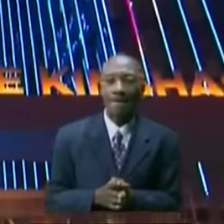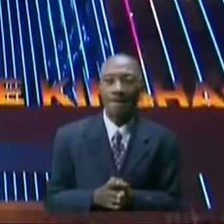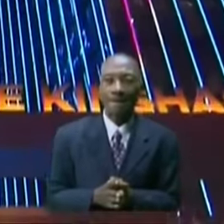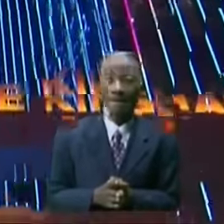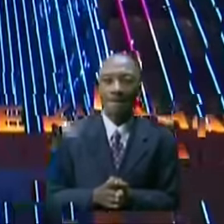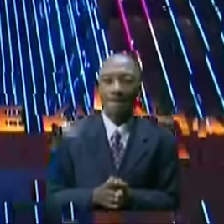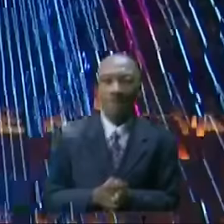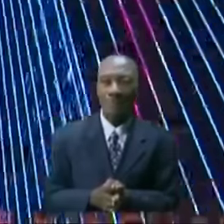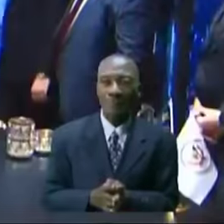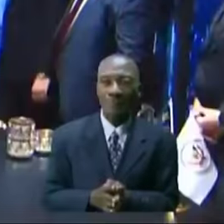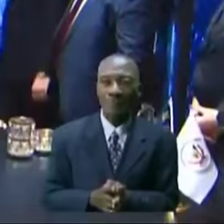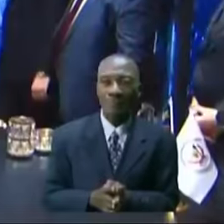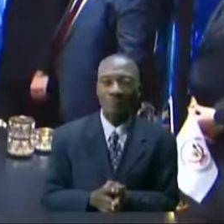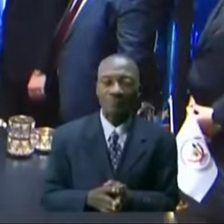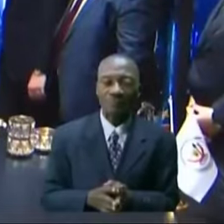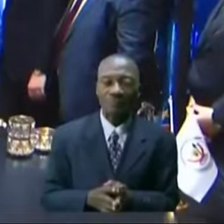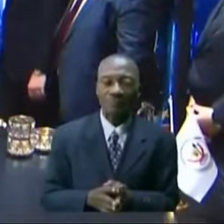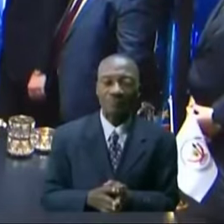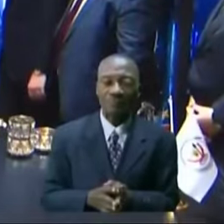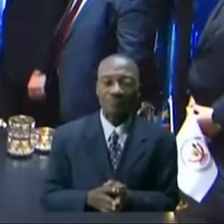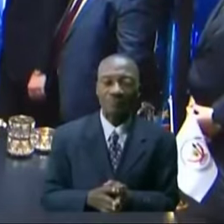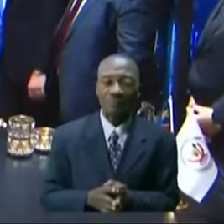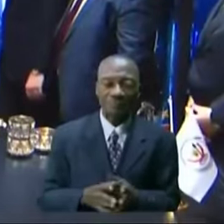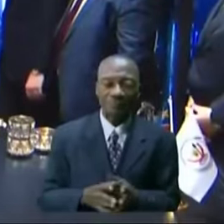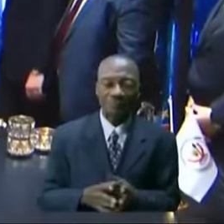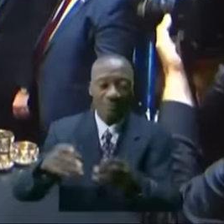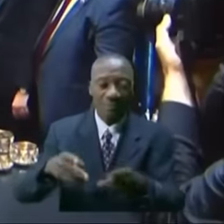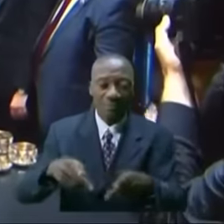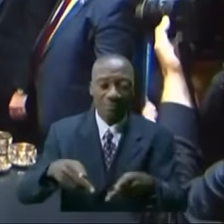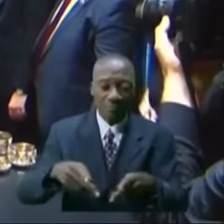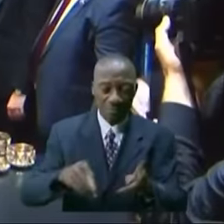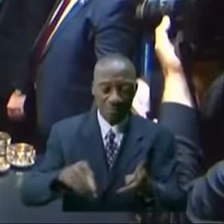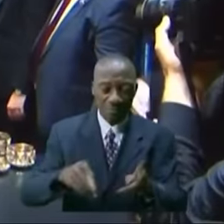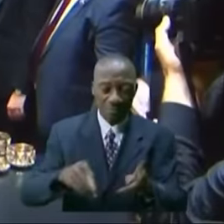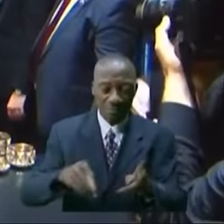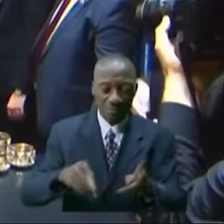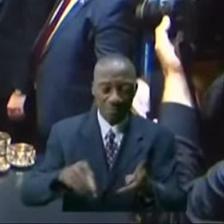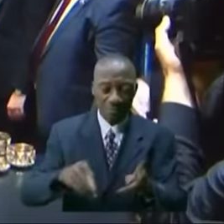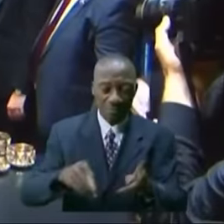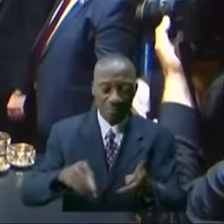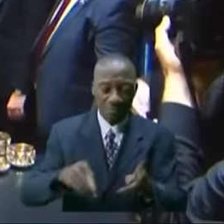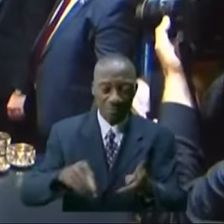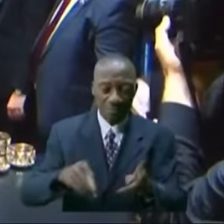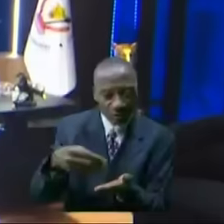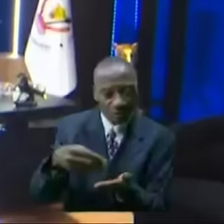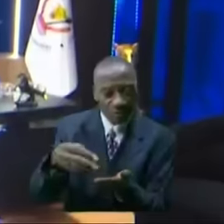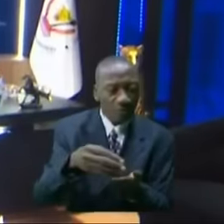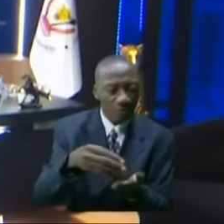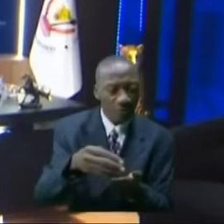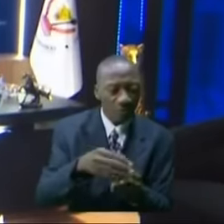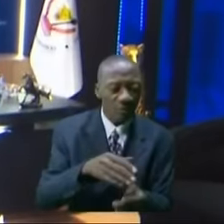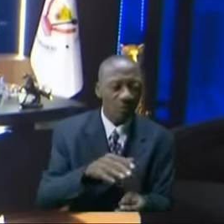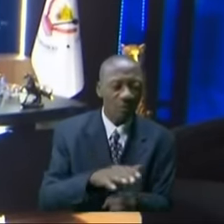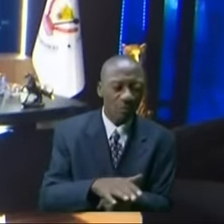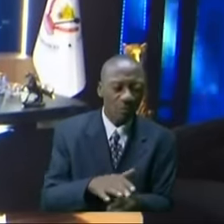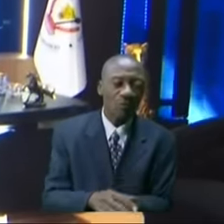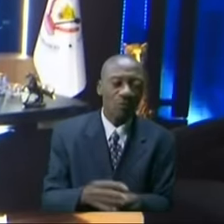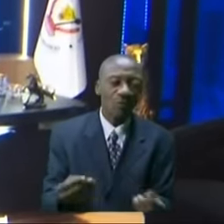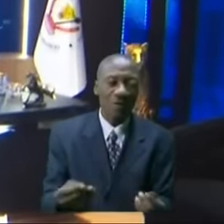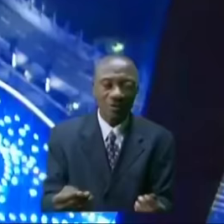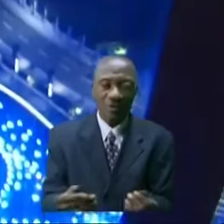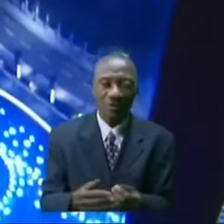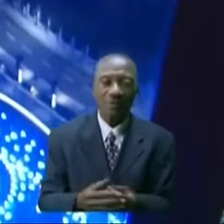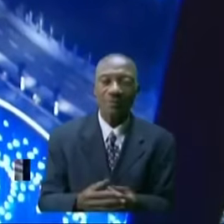Cet édifice va permettre au profit du budget, la gestion a été confiée au